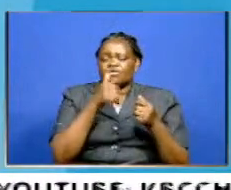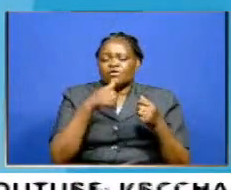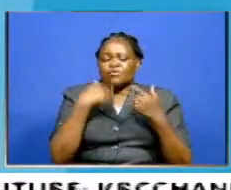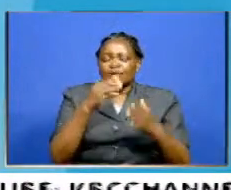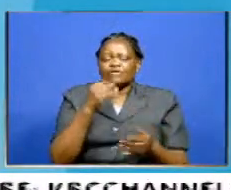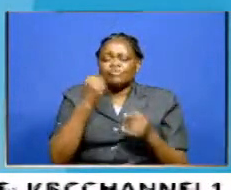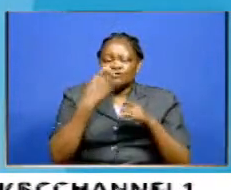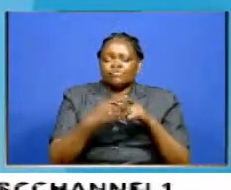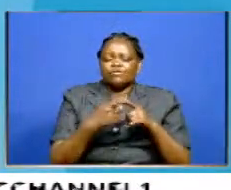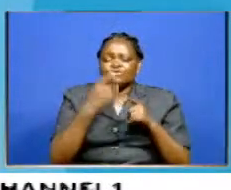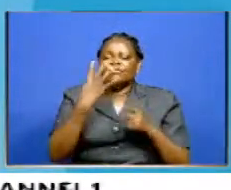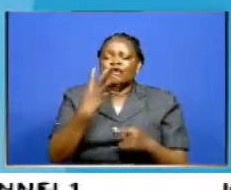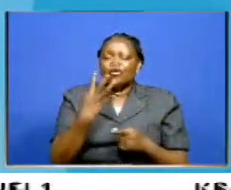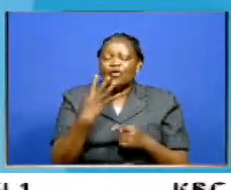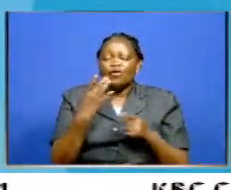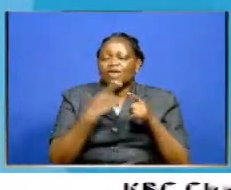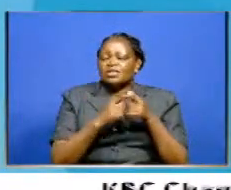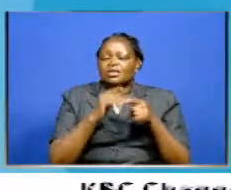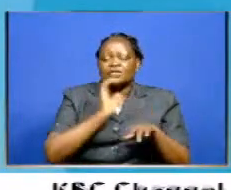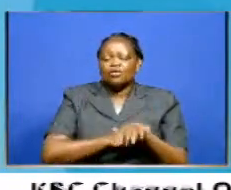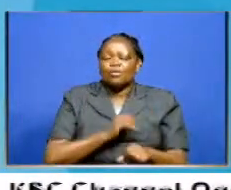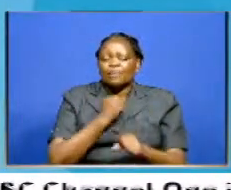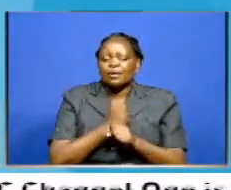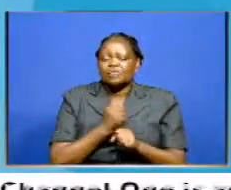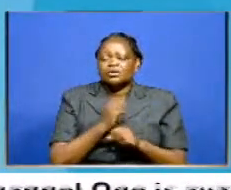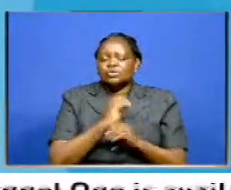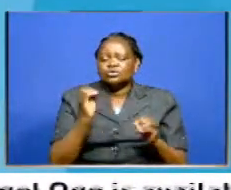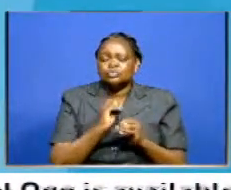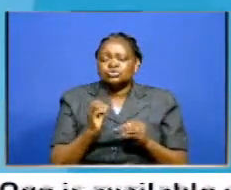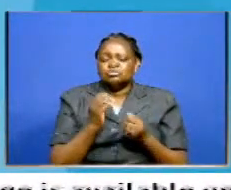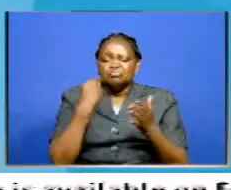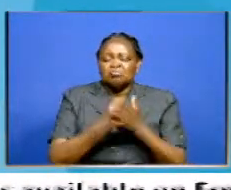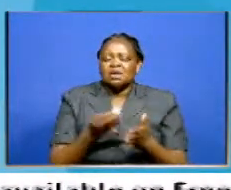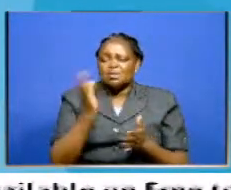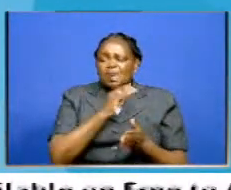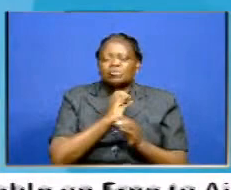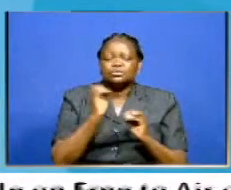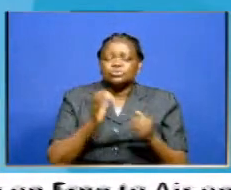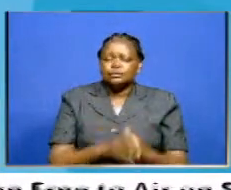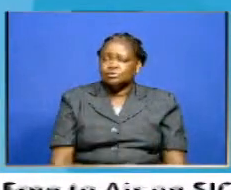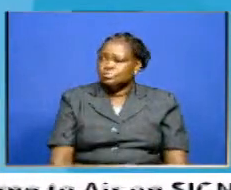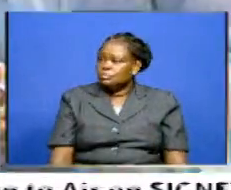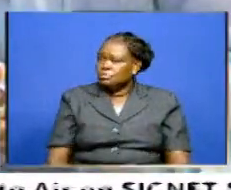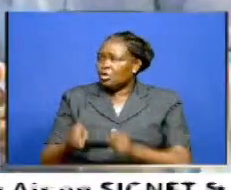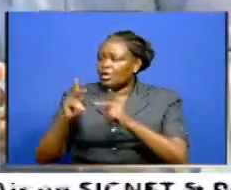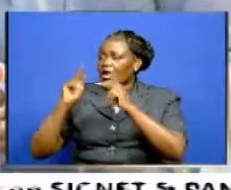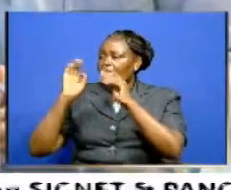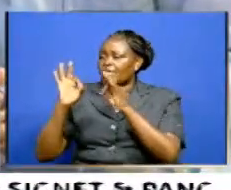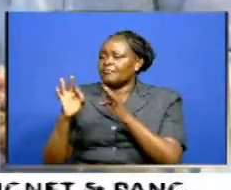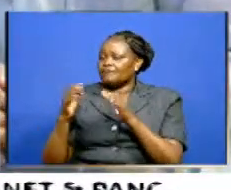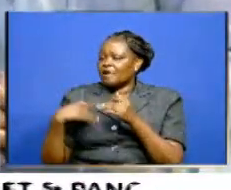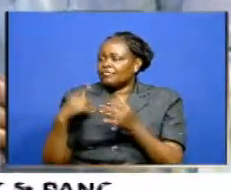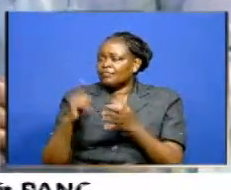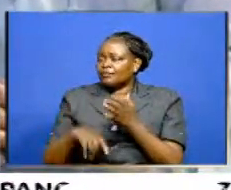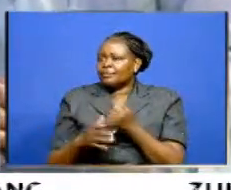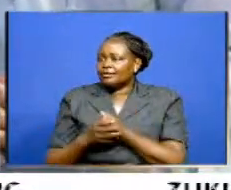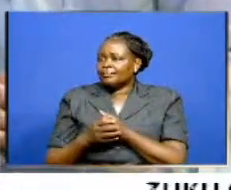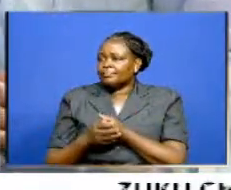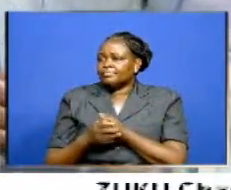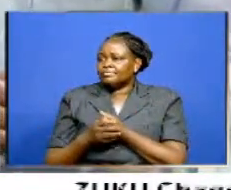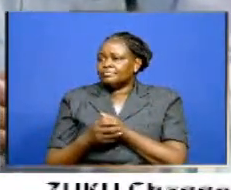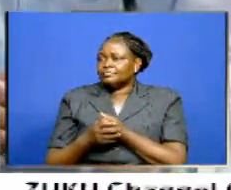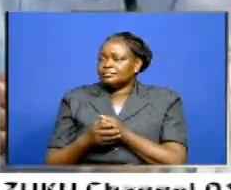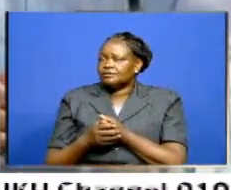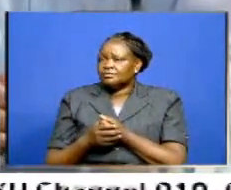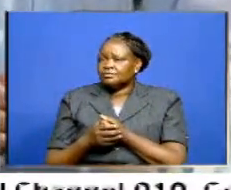miaka 4 kama hajapata kazi, hiyo hela hataweza kulipa. Na je, iwapo kutakuwa na hivyo zinaitwaje